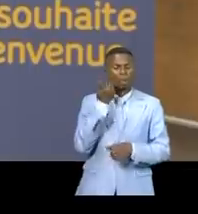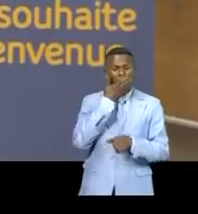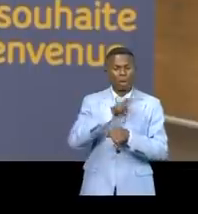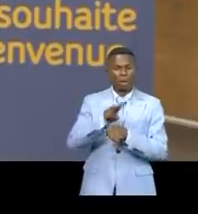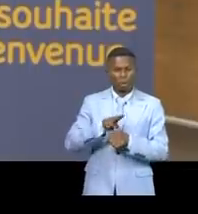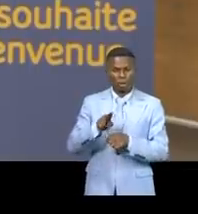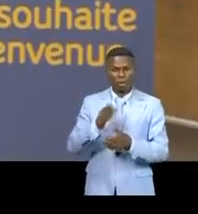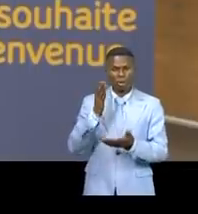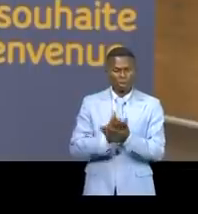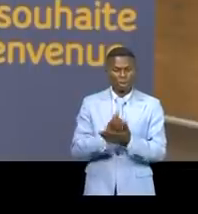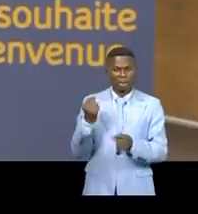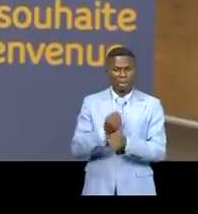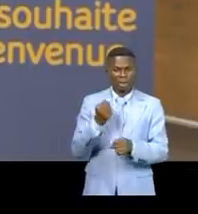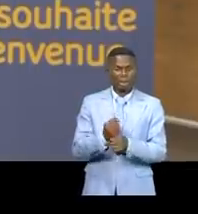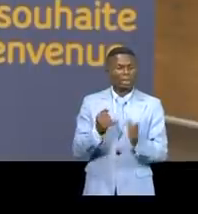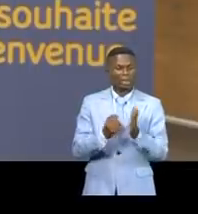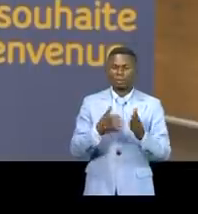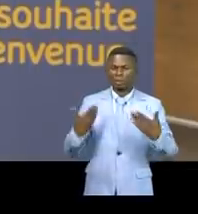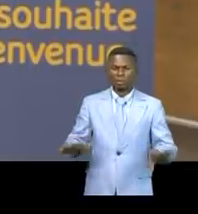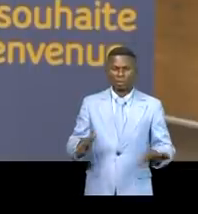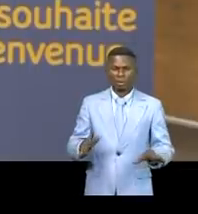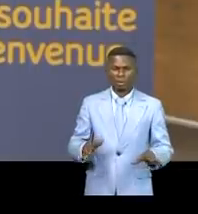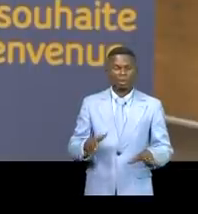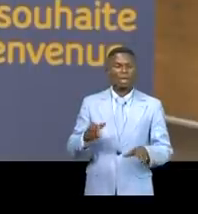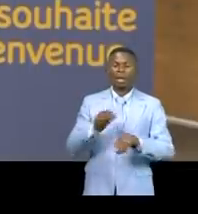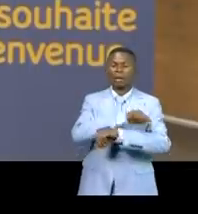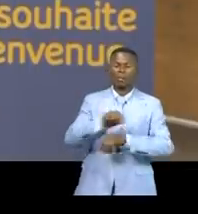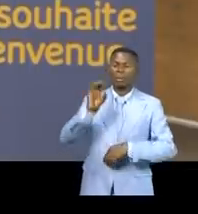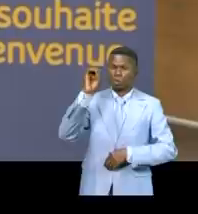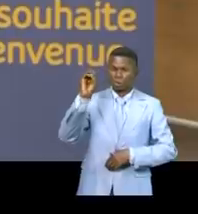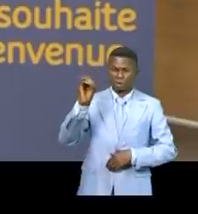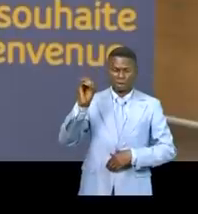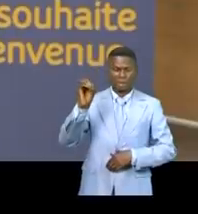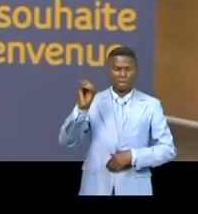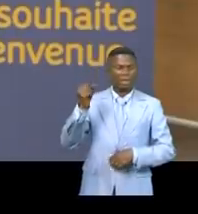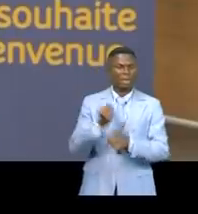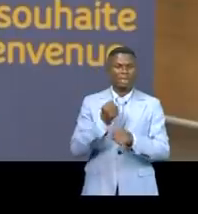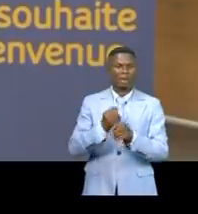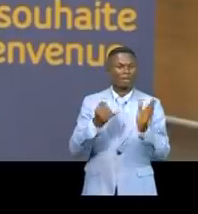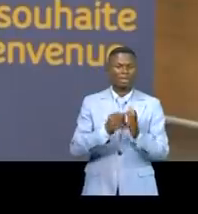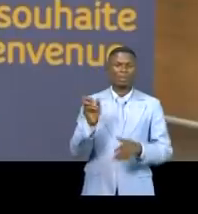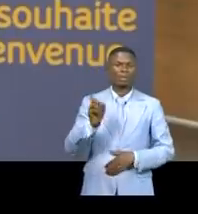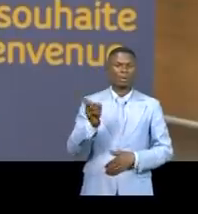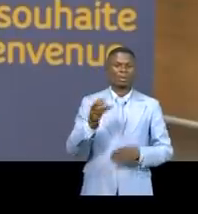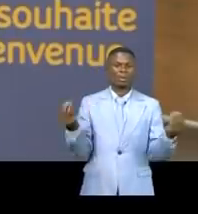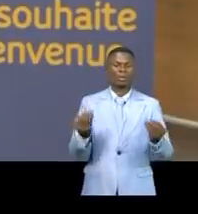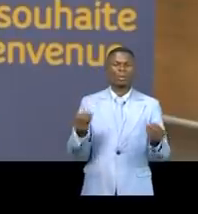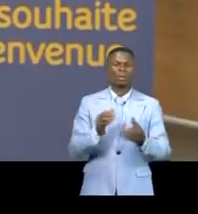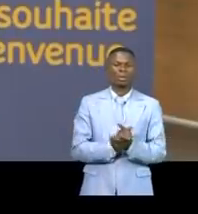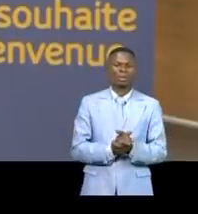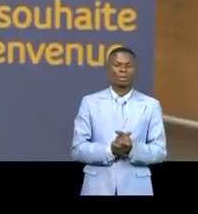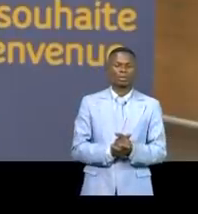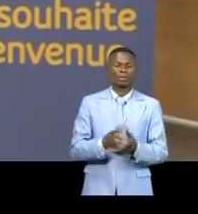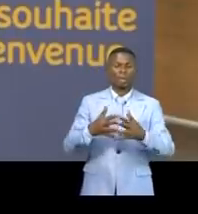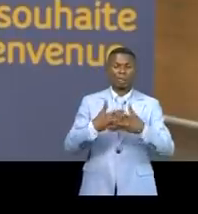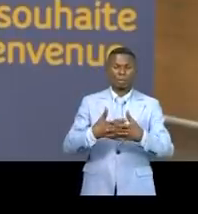arrêté les opérations le samedi. Donc aucune agence, à part celle du siège, ne travaille le samedi. C'est comme ça que les